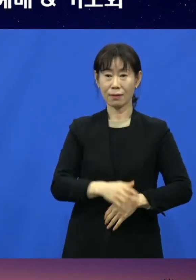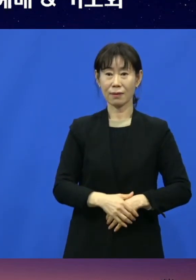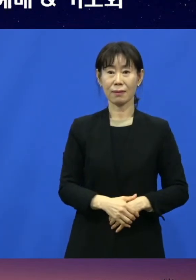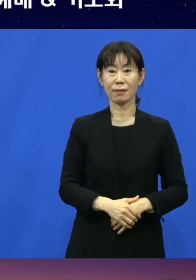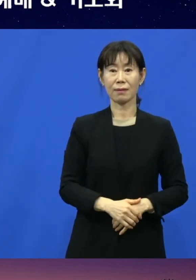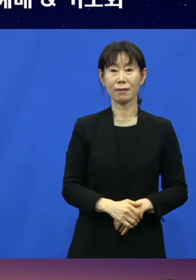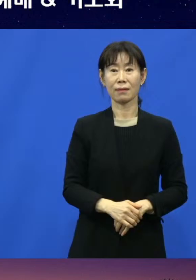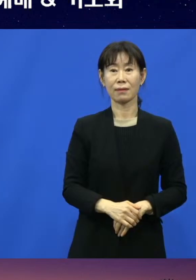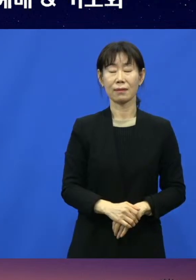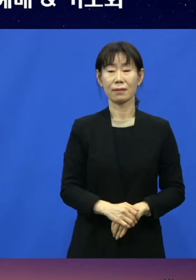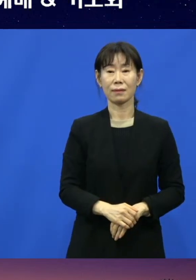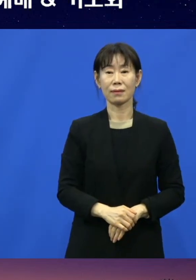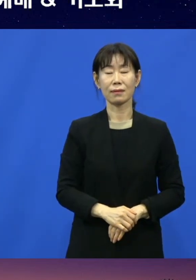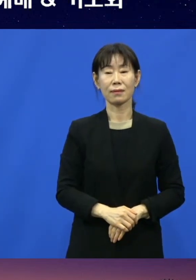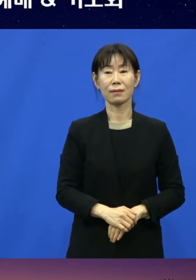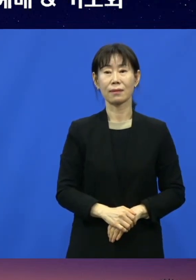거예요.